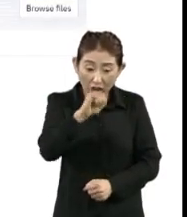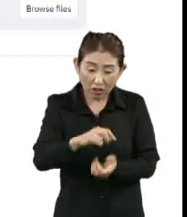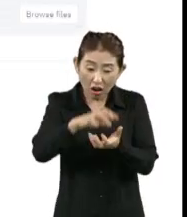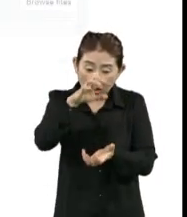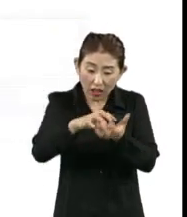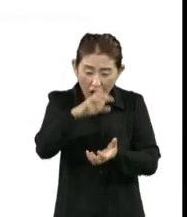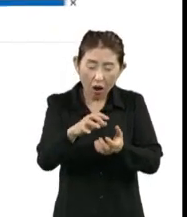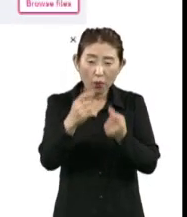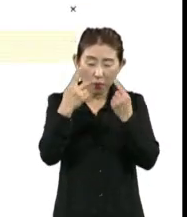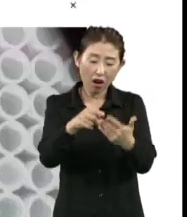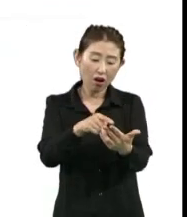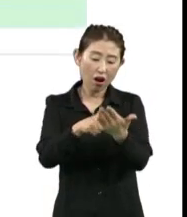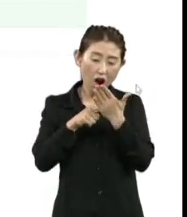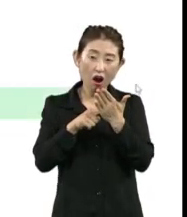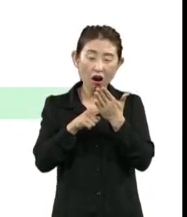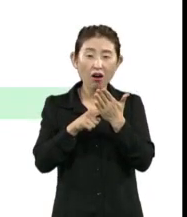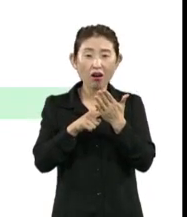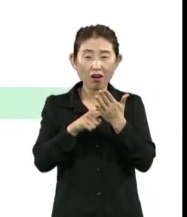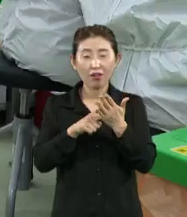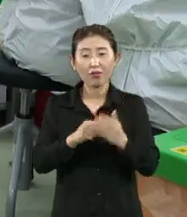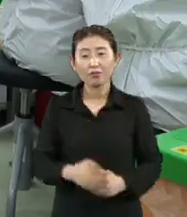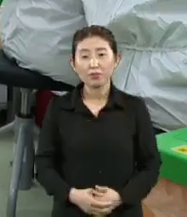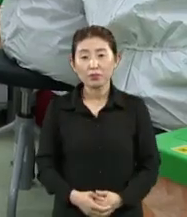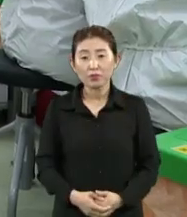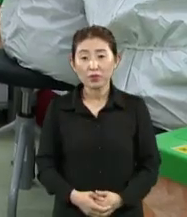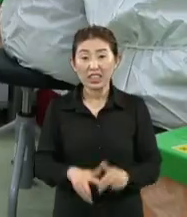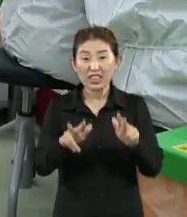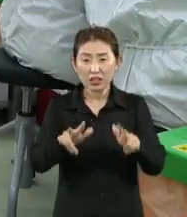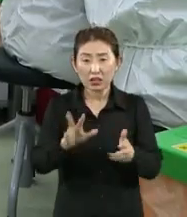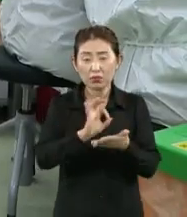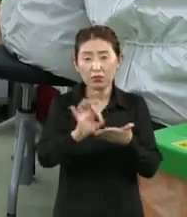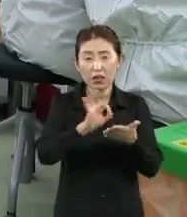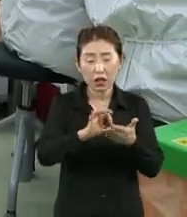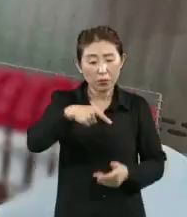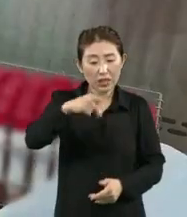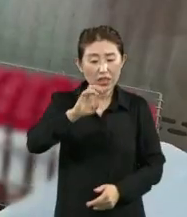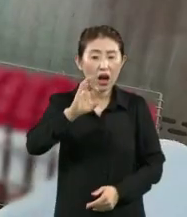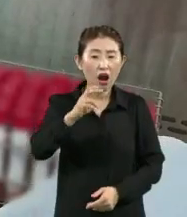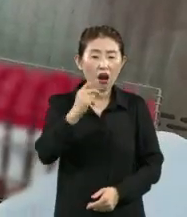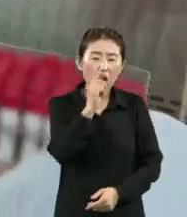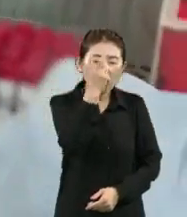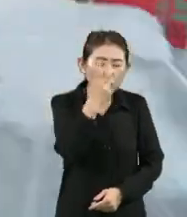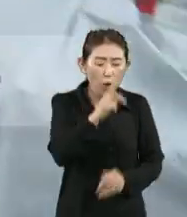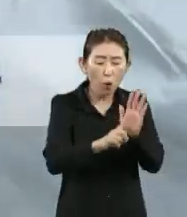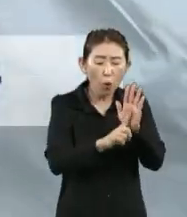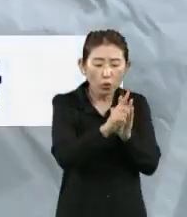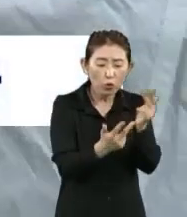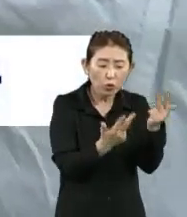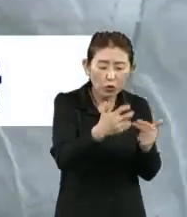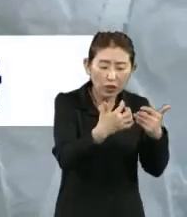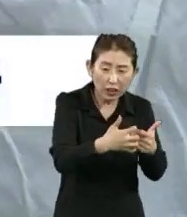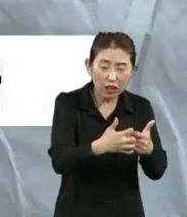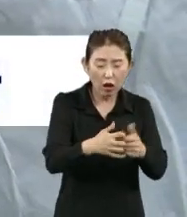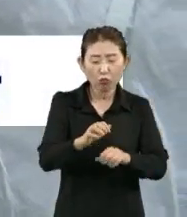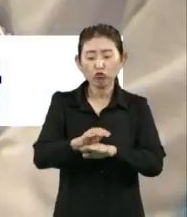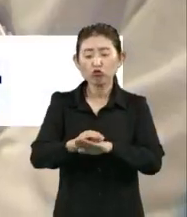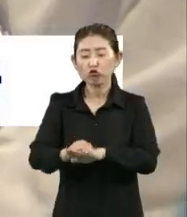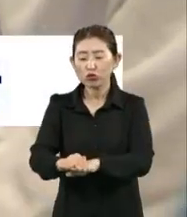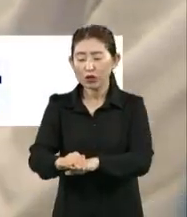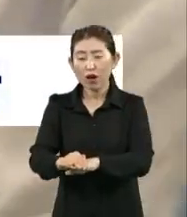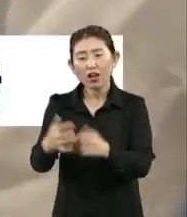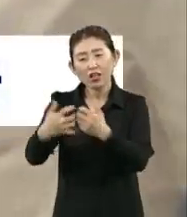농도까지 정량화해 정확하게 분석됩니다. 현재 사용되는 PCR 검사는 별도의 온도 조절 장치, 보관 장치가